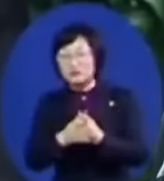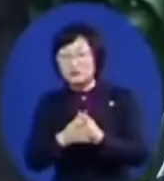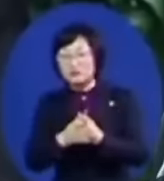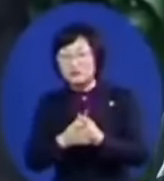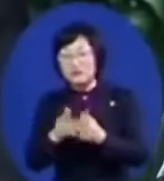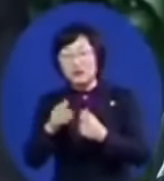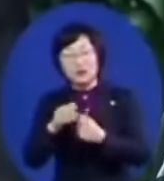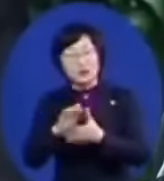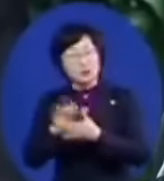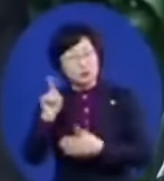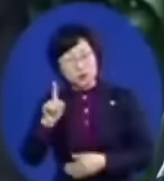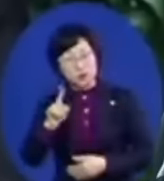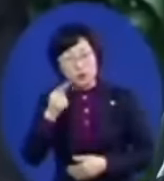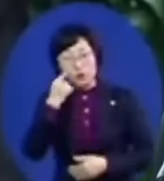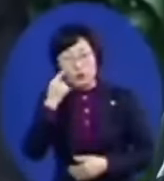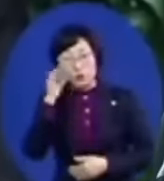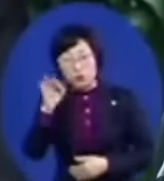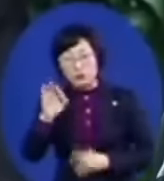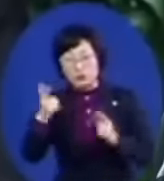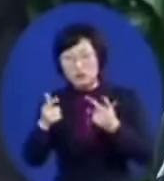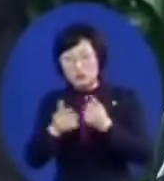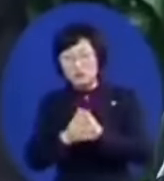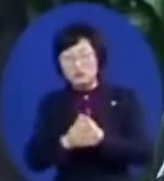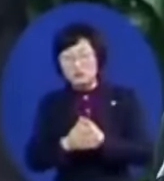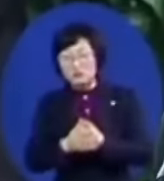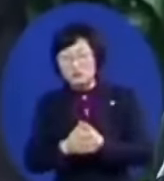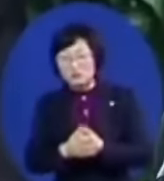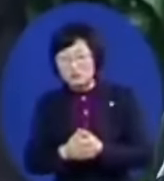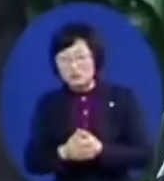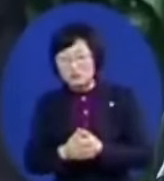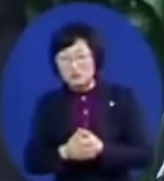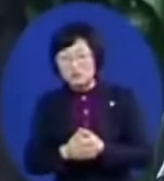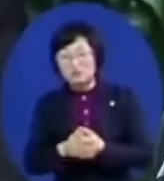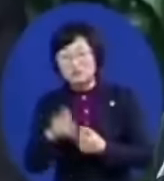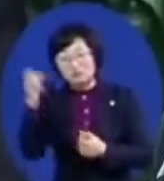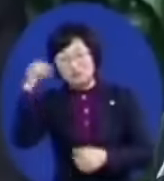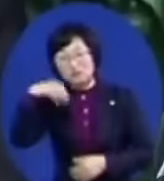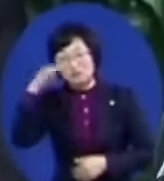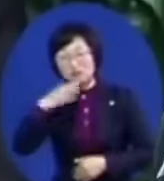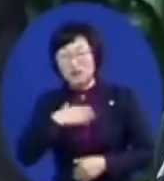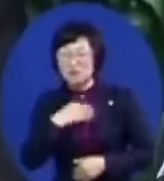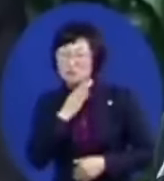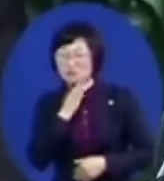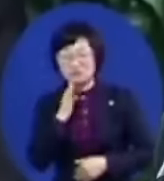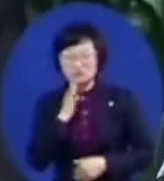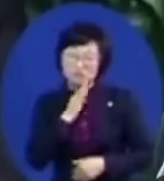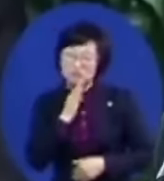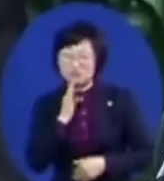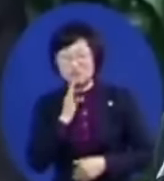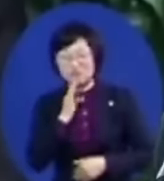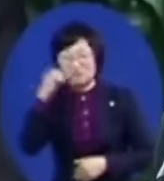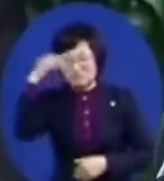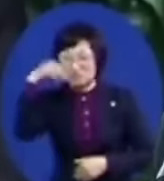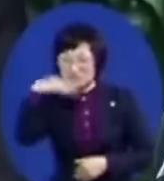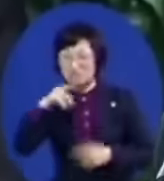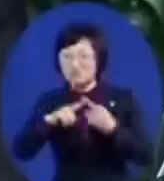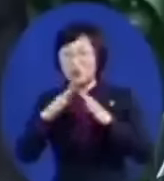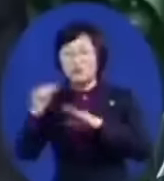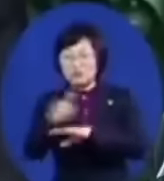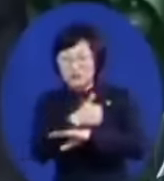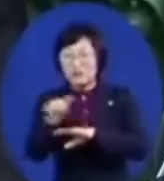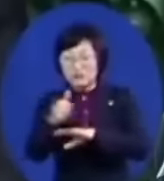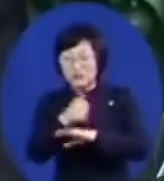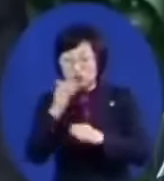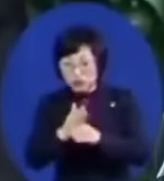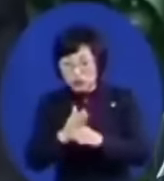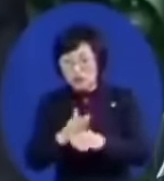우리 어머니 아버지도 교회 열심히 나갔어. 그러니까 나도 긴가민가 하면서도 교회 나가고 있어. 그건